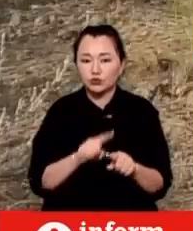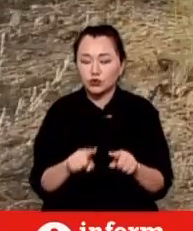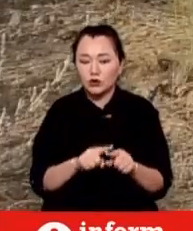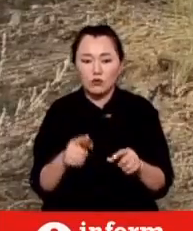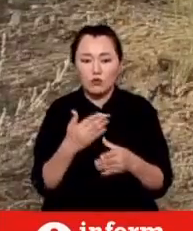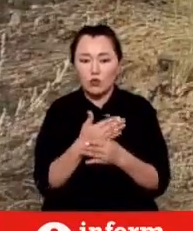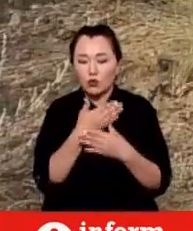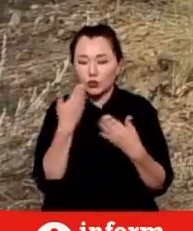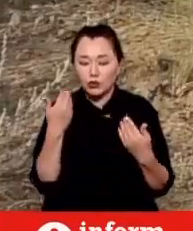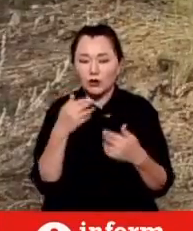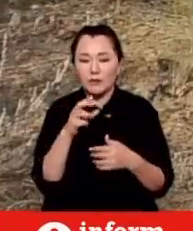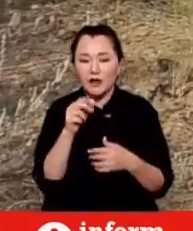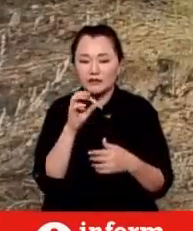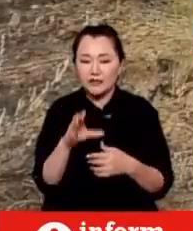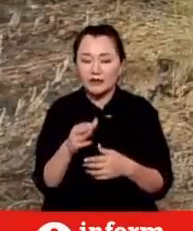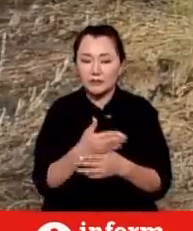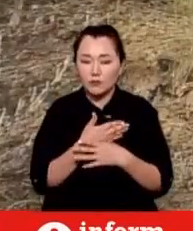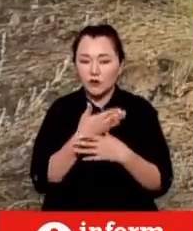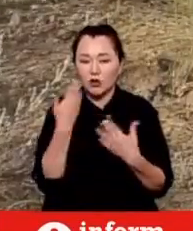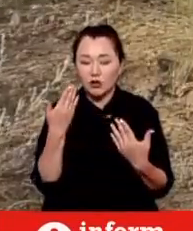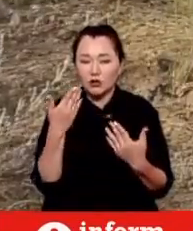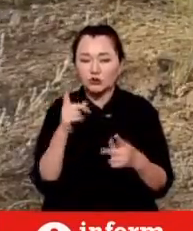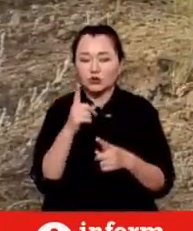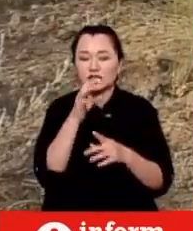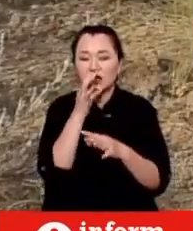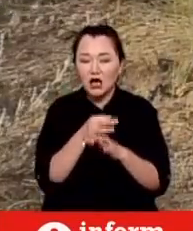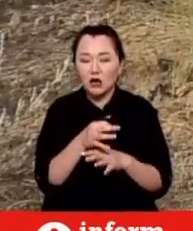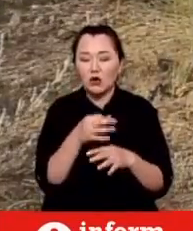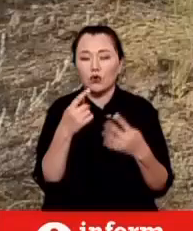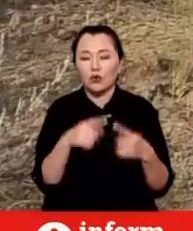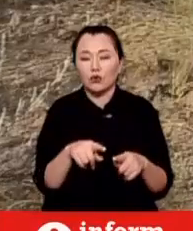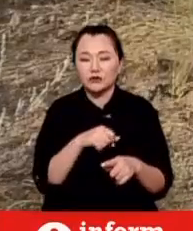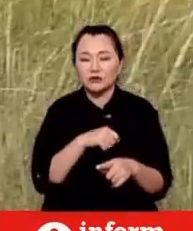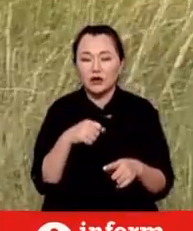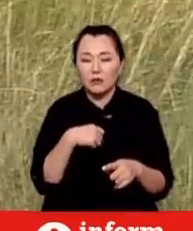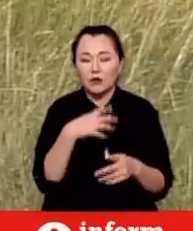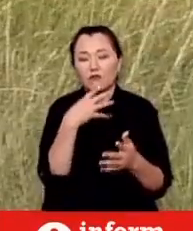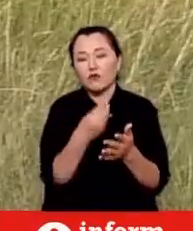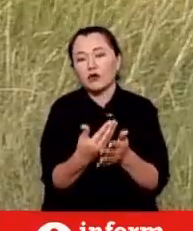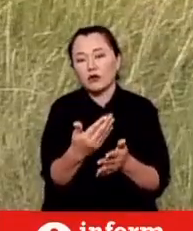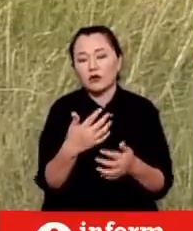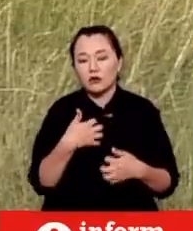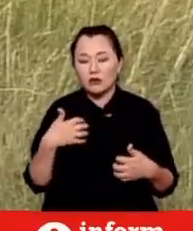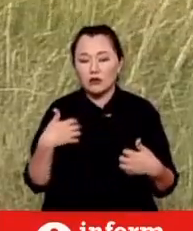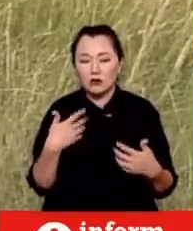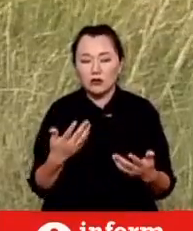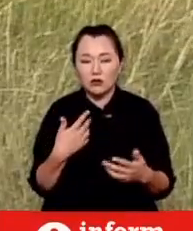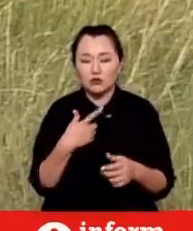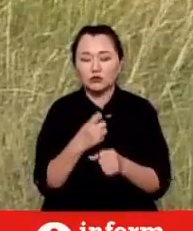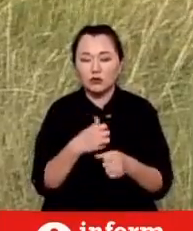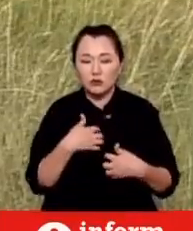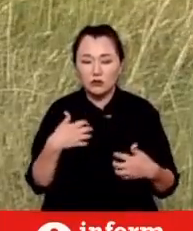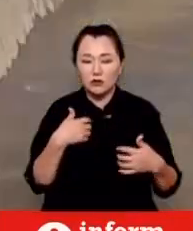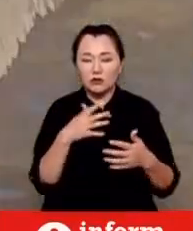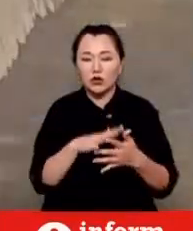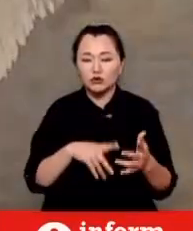көмек жоқ вообще. Бір тиын көмек жоқ. Бірдеме айтсам, өздерің бірдеме қалдыр, өз мешік малдарын дейді. Сонда біз немене? Ауылды малды қалай істейміз